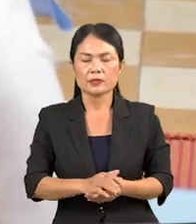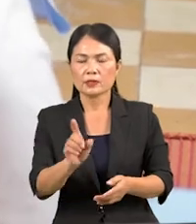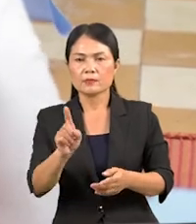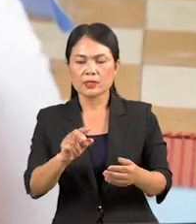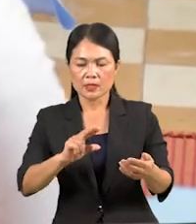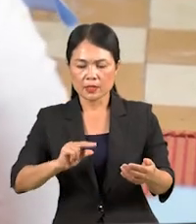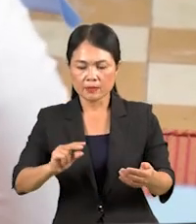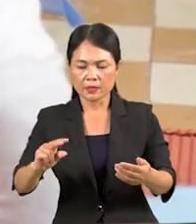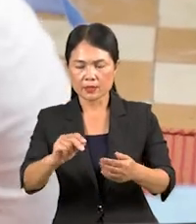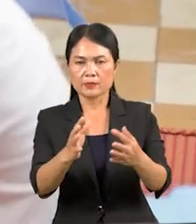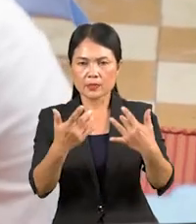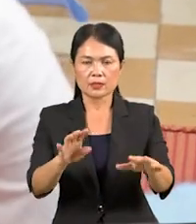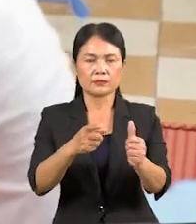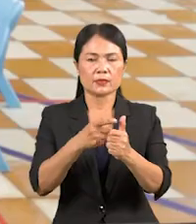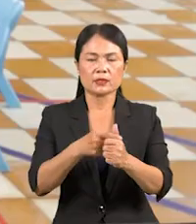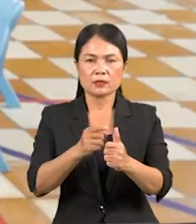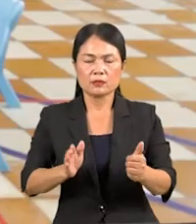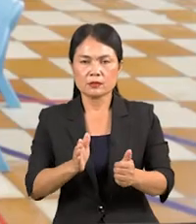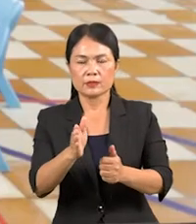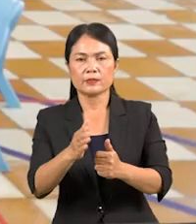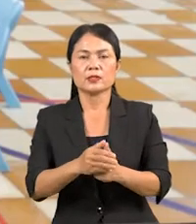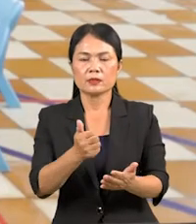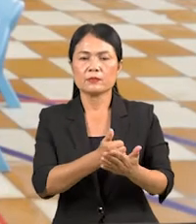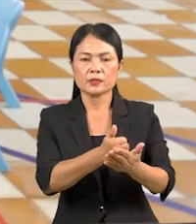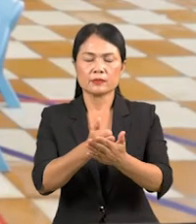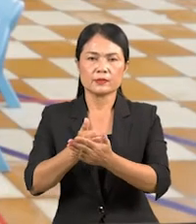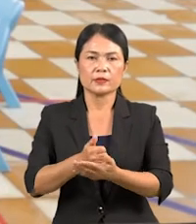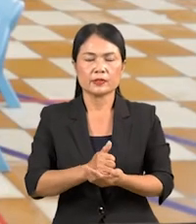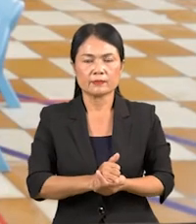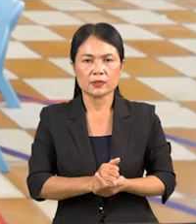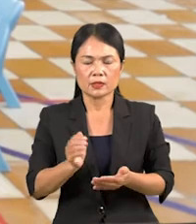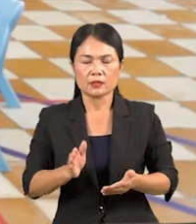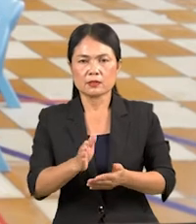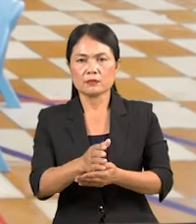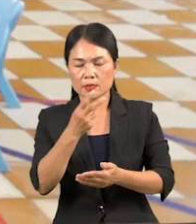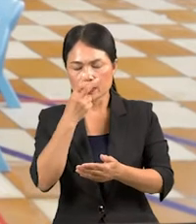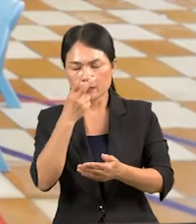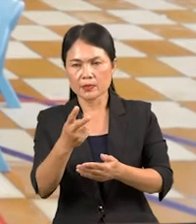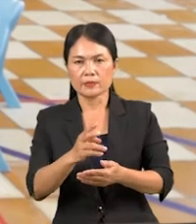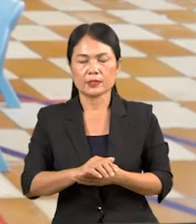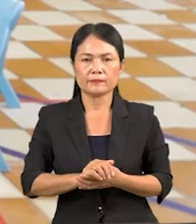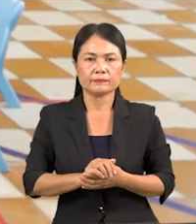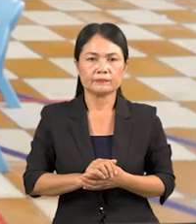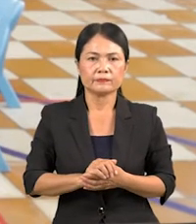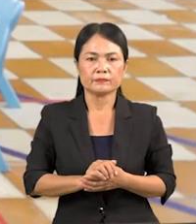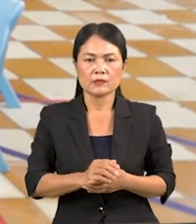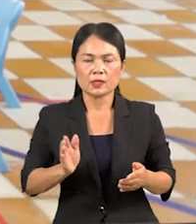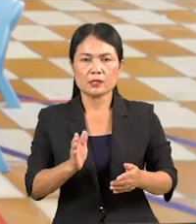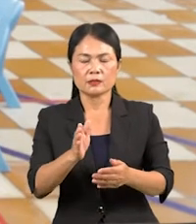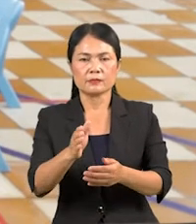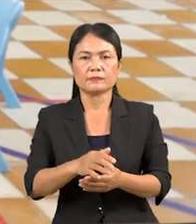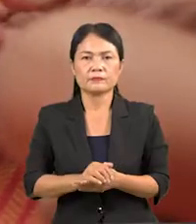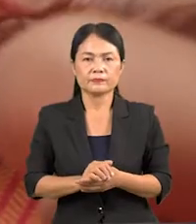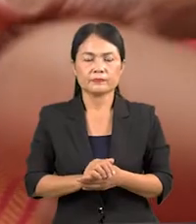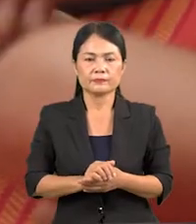ណាគេគៀបហើយមុនគេលឿនឡើងជួយគ្នាជួយឲ្យលឿនឡើងកុំឡាញ់ងាកមើលគេលឿន